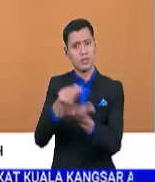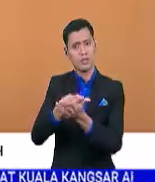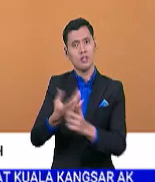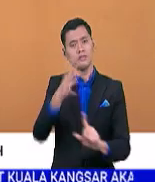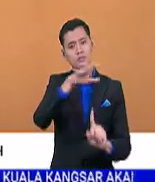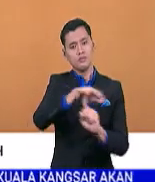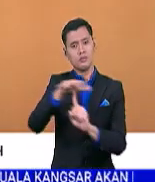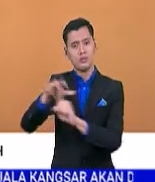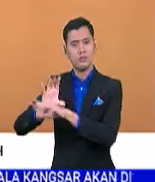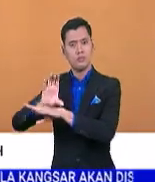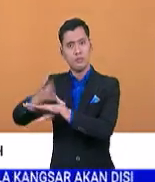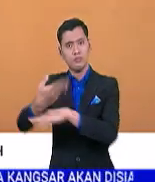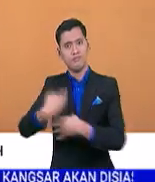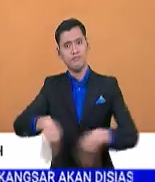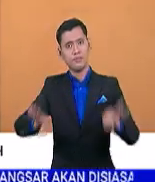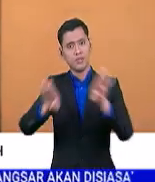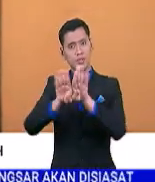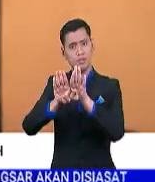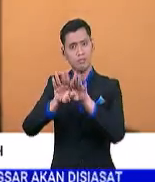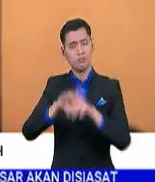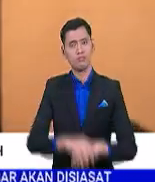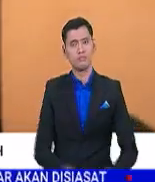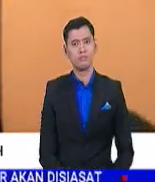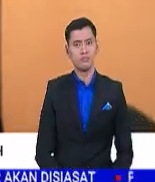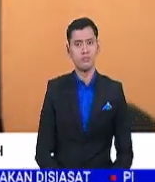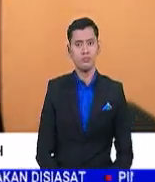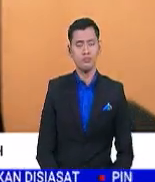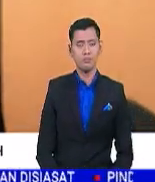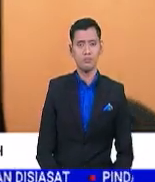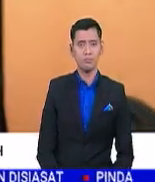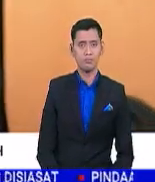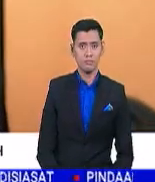mereka terpaksa ditutup.